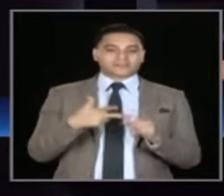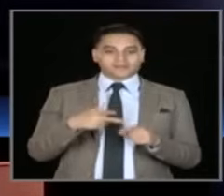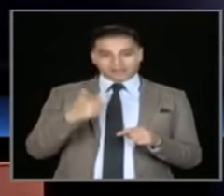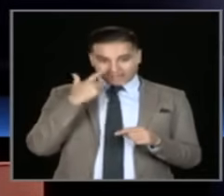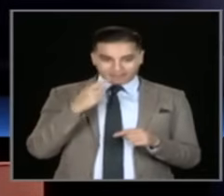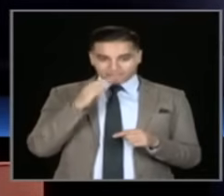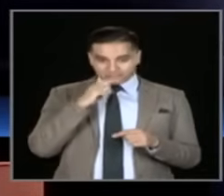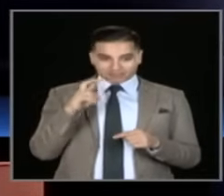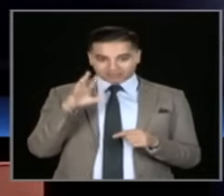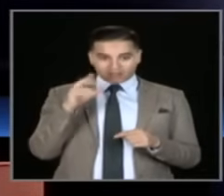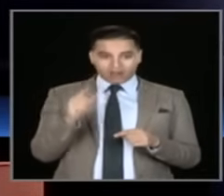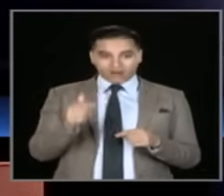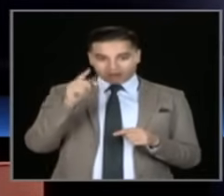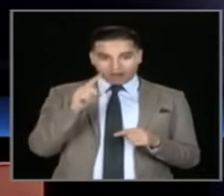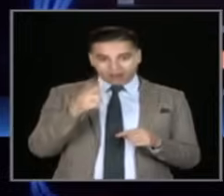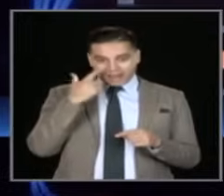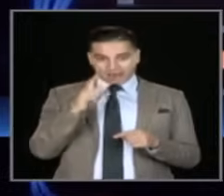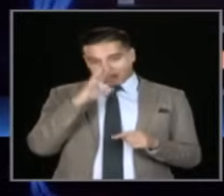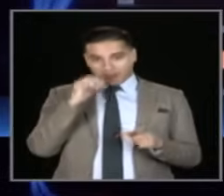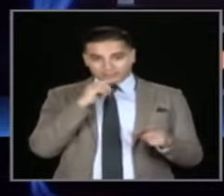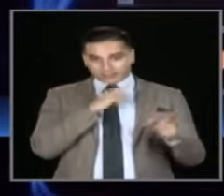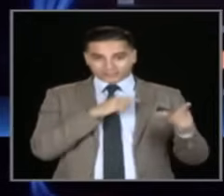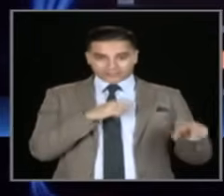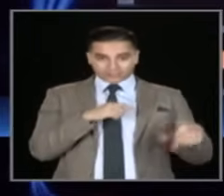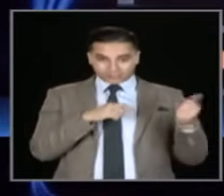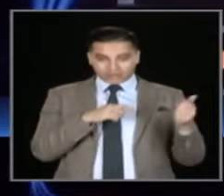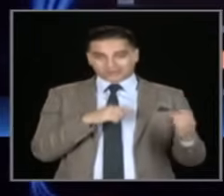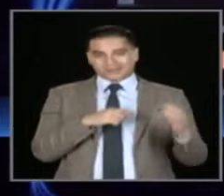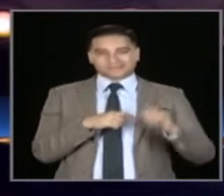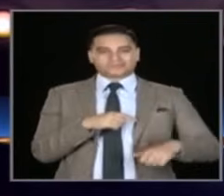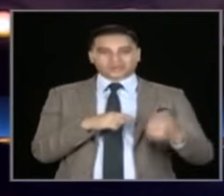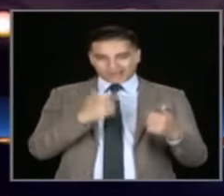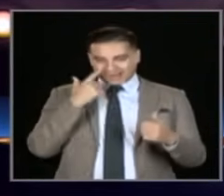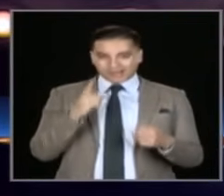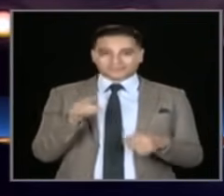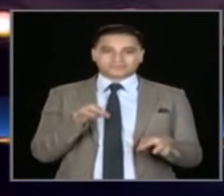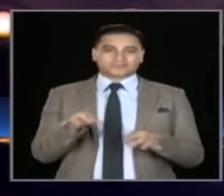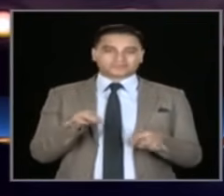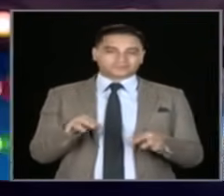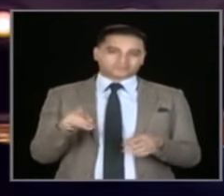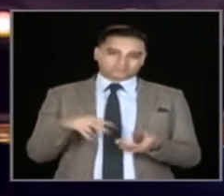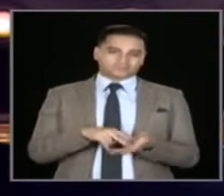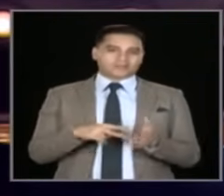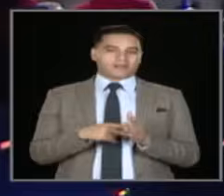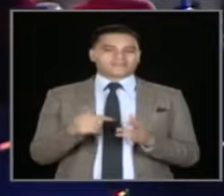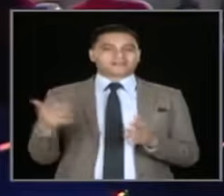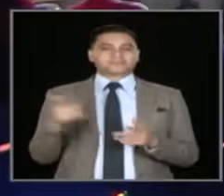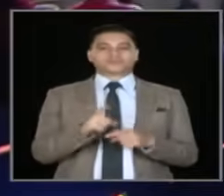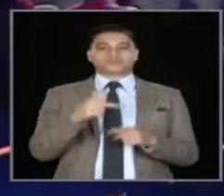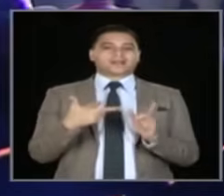لو بس ما جاوبت صح 25 نقطة واتحسمت ضربات الجزاء. السؤال